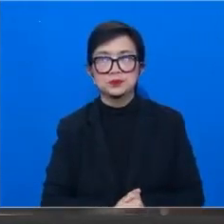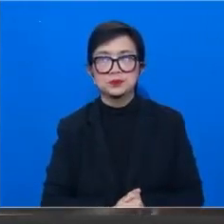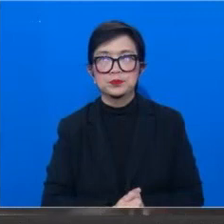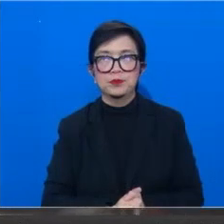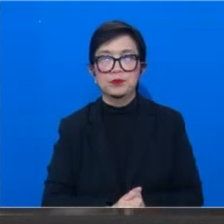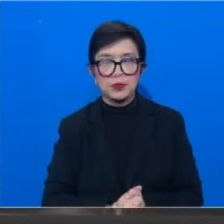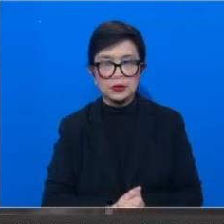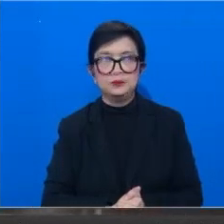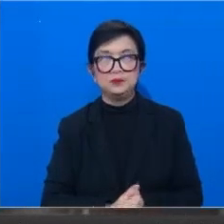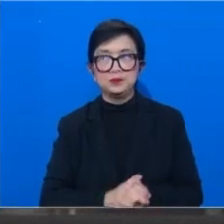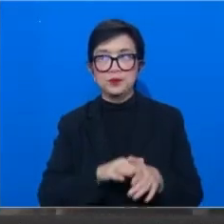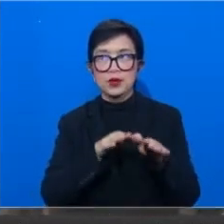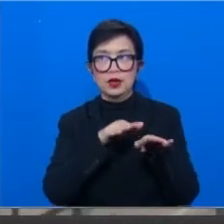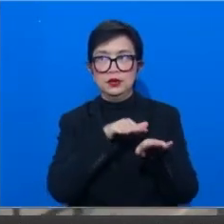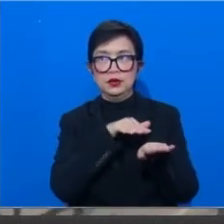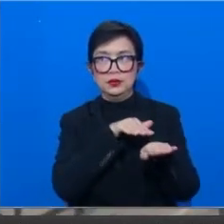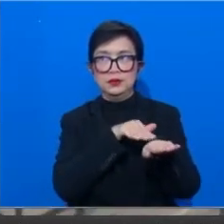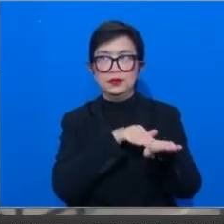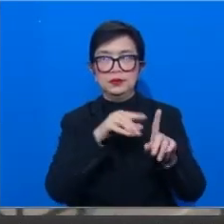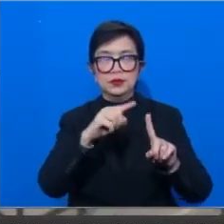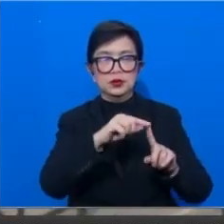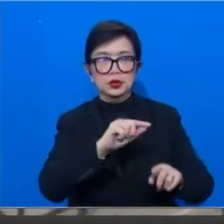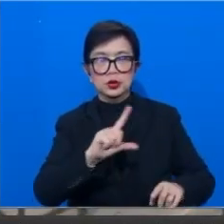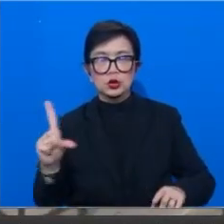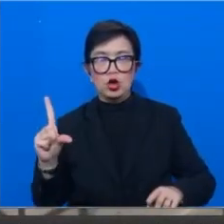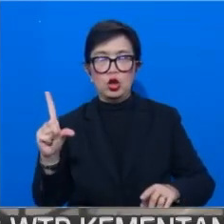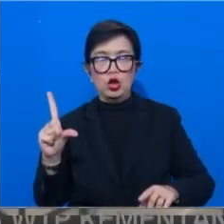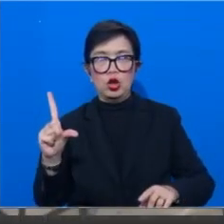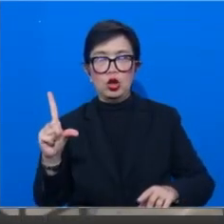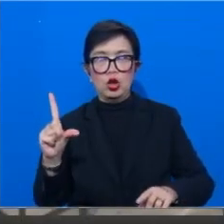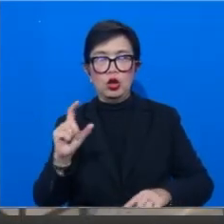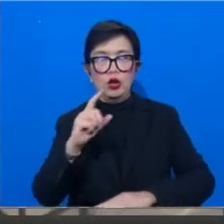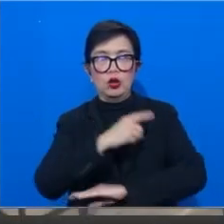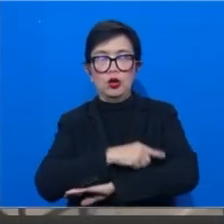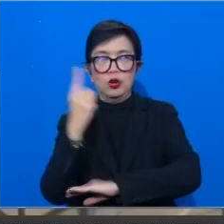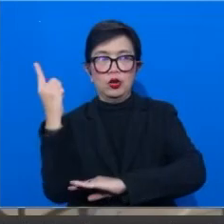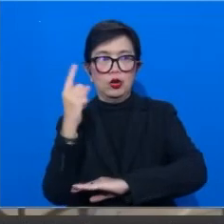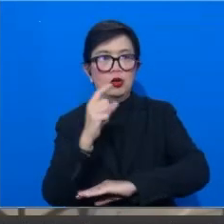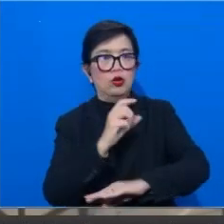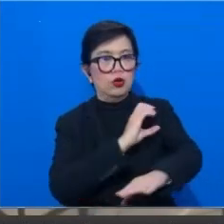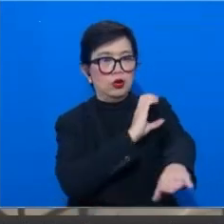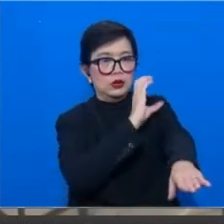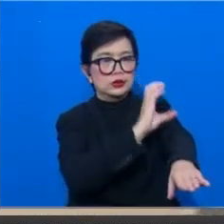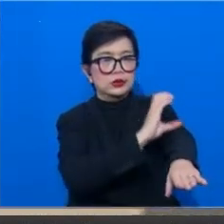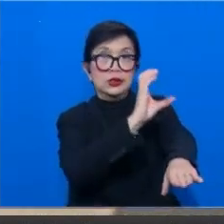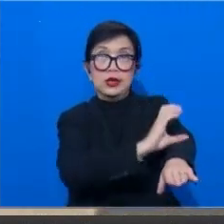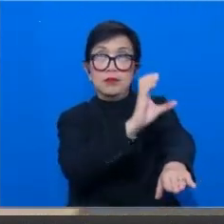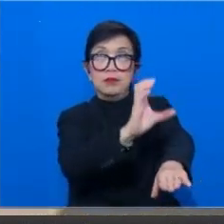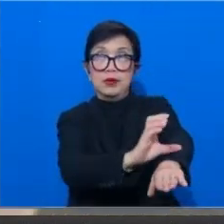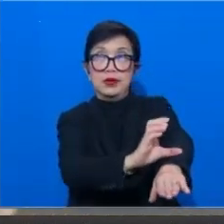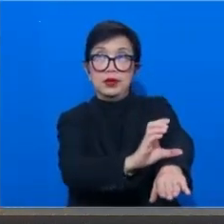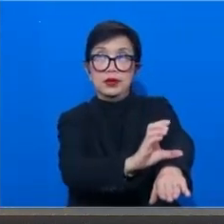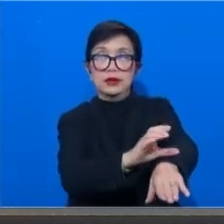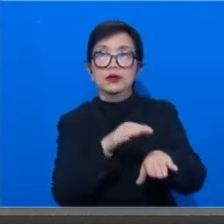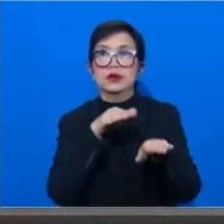Antrian kendaraan juga terjadi di sekitar gerbang tol Cikampek Utama menuju tol Trans Jawa Kamis pagi. Antrian kendaraan terjadi di sekitar gerbang